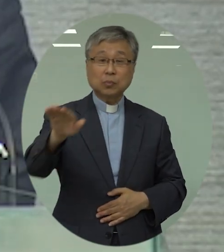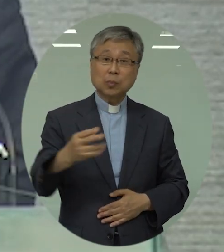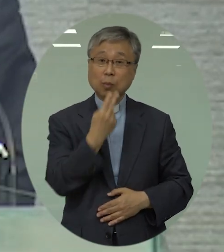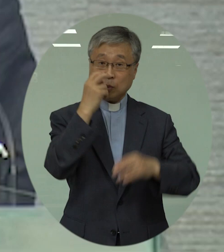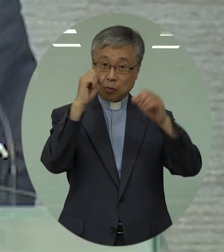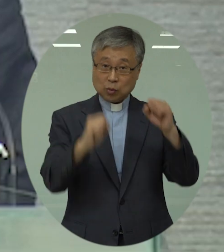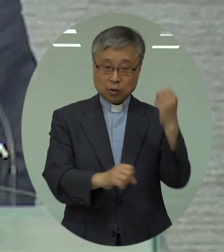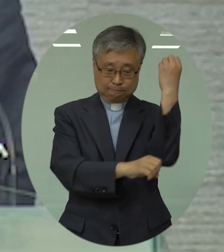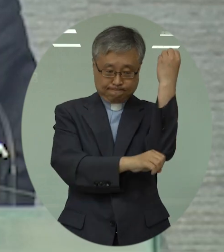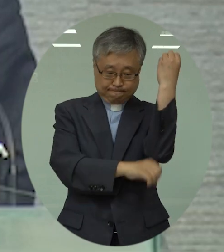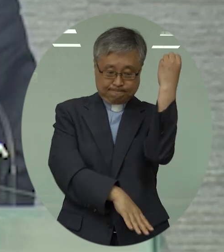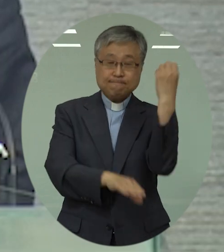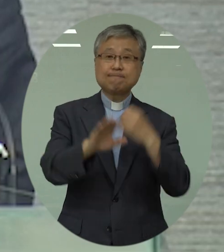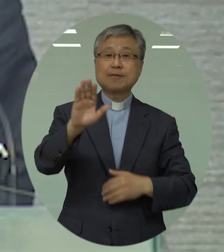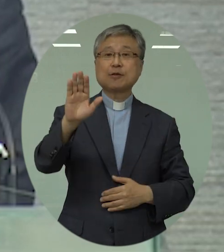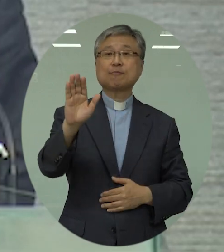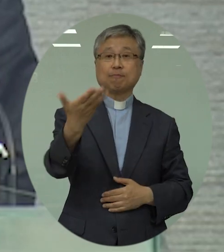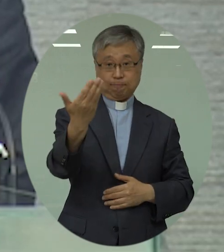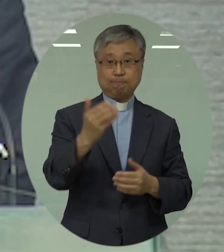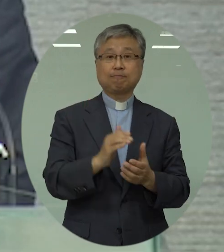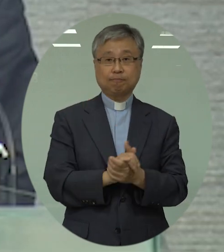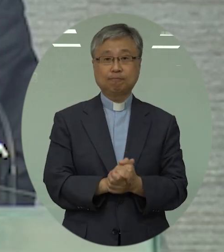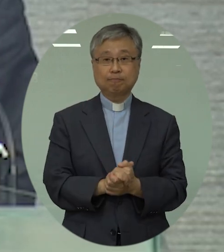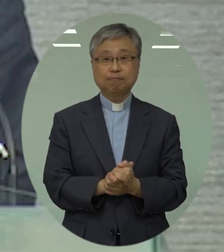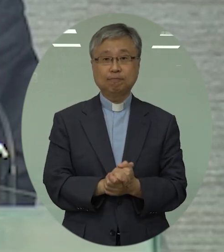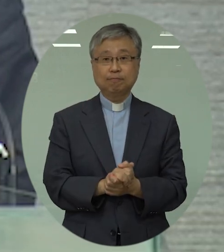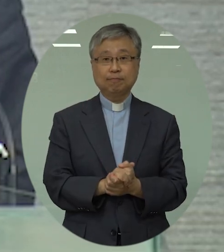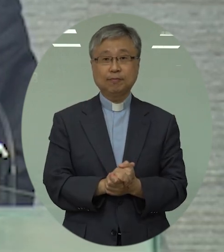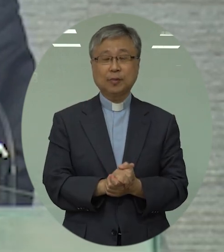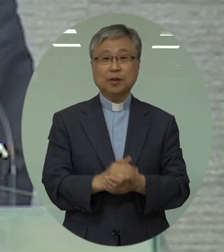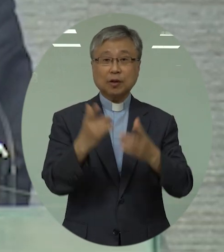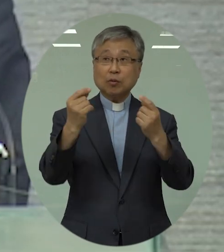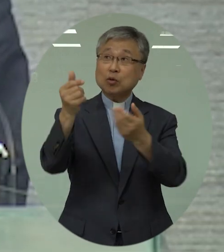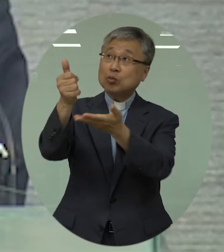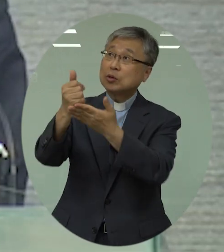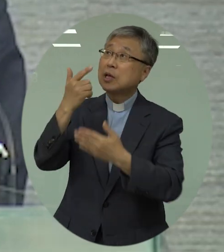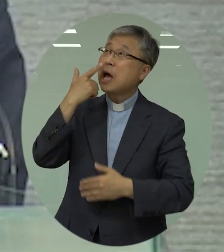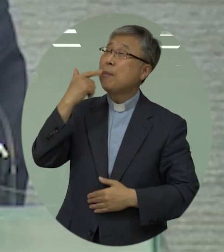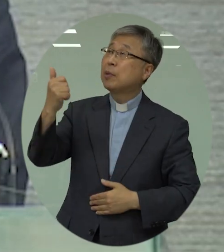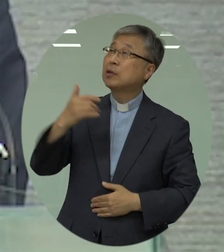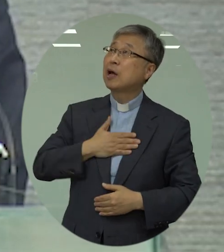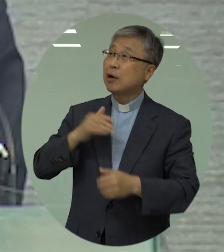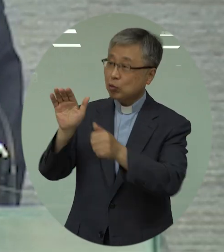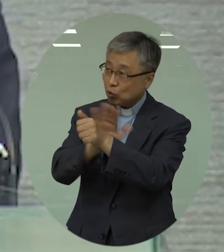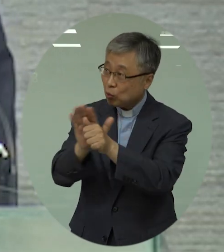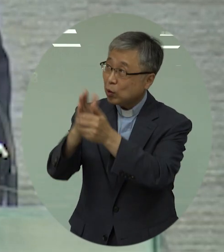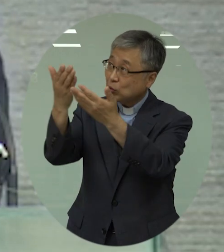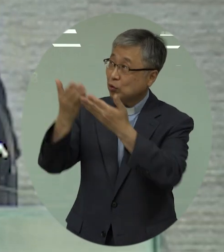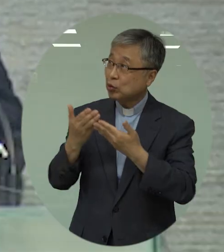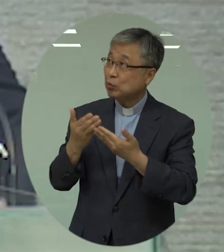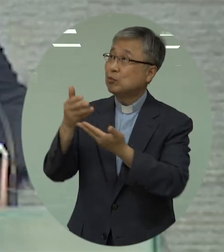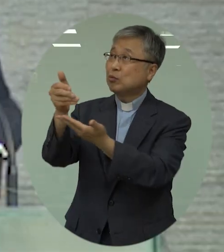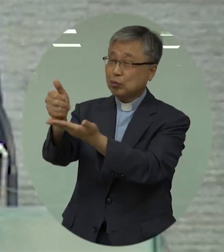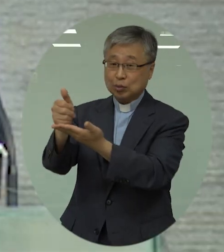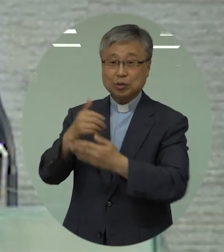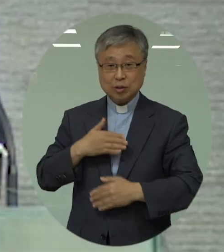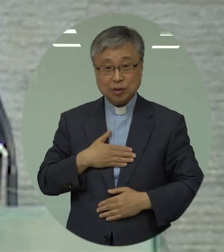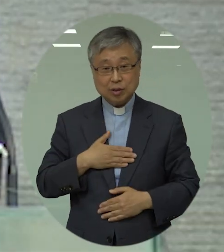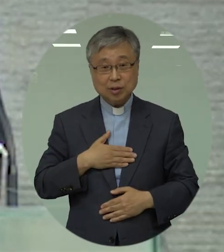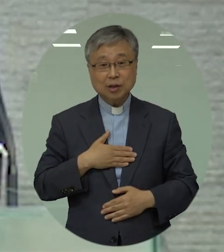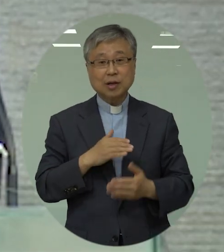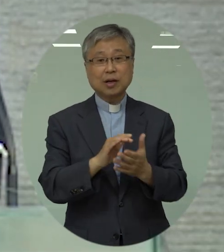존재의 근거다. 존재의 뿌리가 되다. 저분이 내 아버지고 나를 돌보시는 분이다.